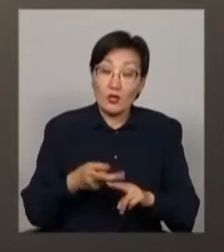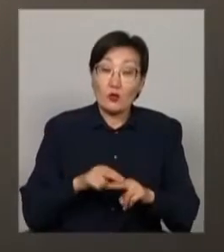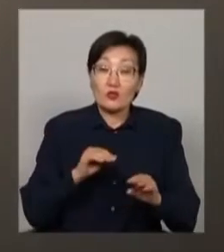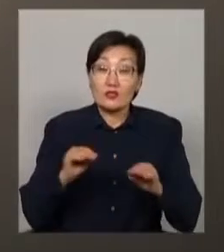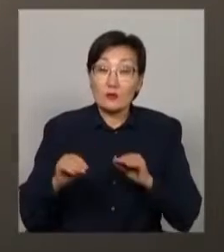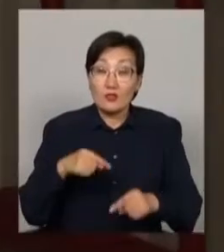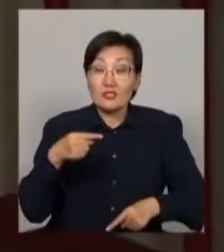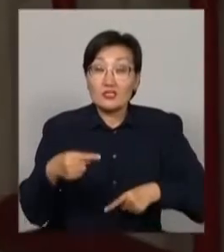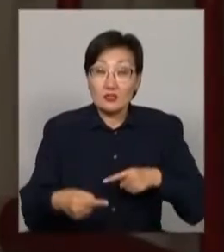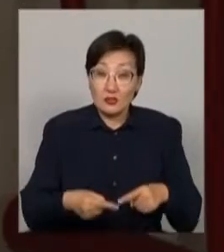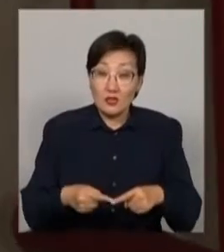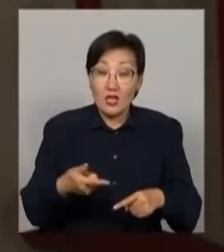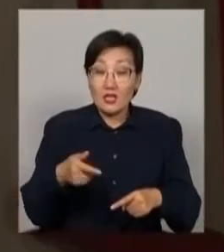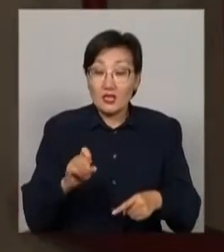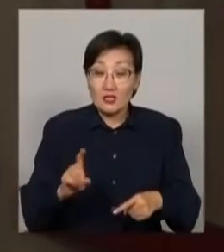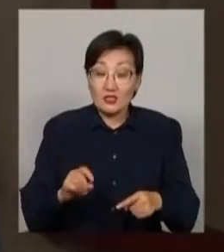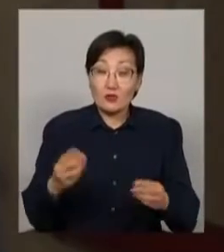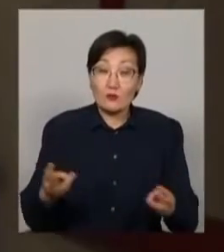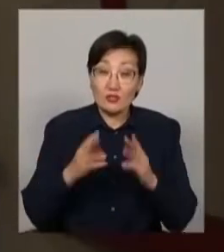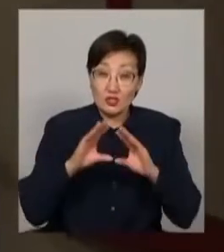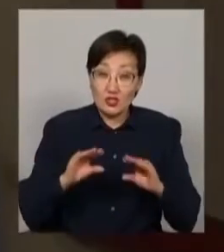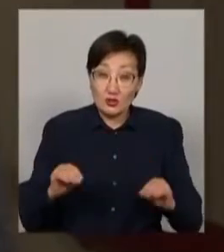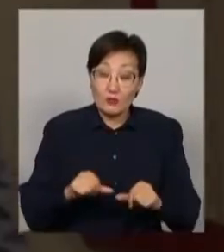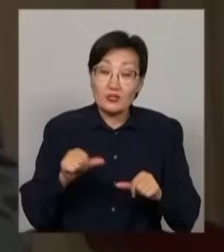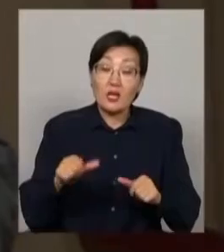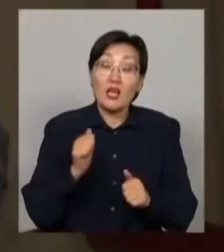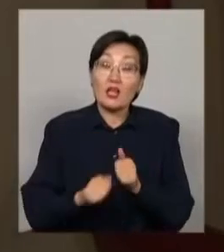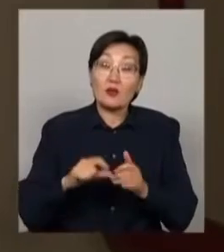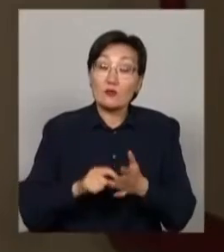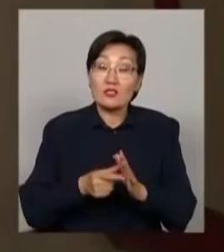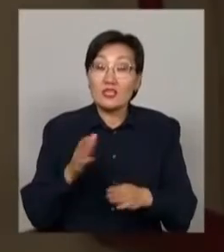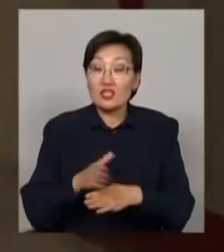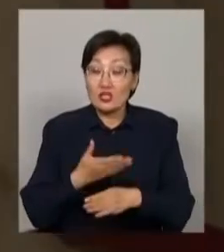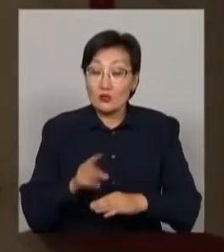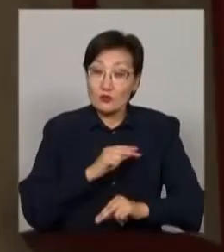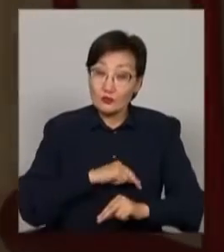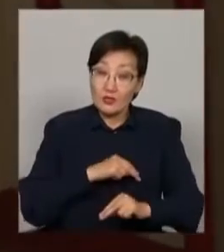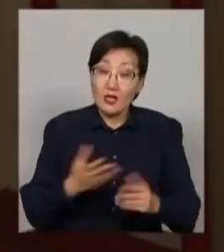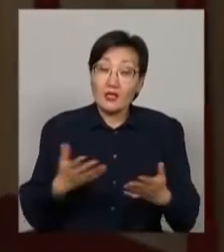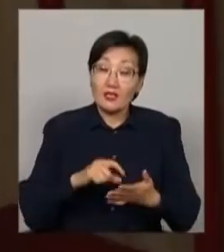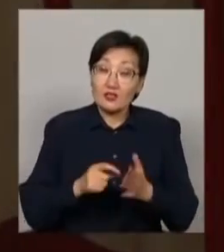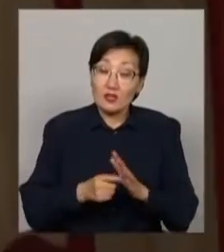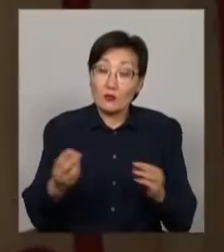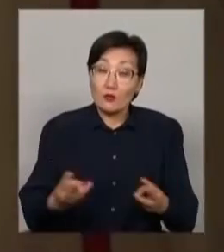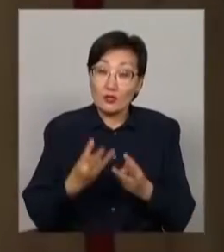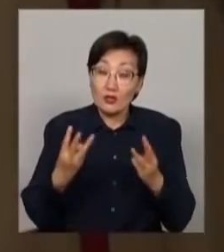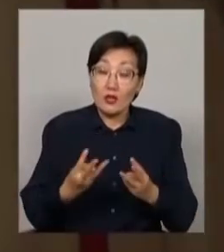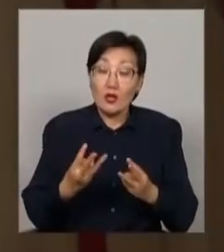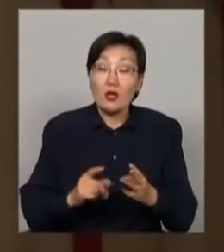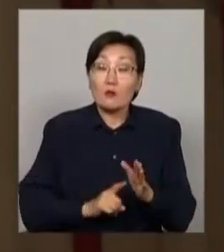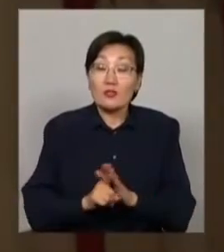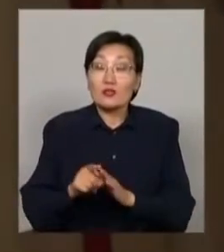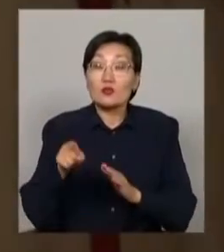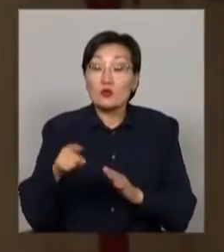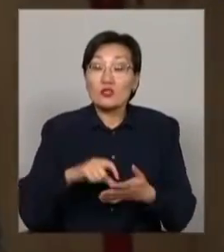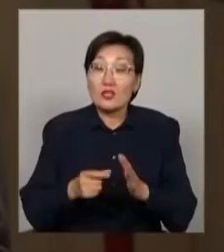кейін бұл біздің газ өрт сөндіру ерекшелігі, әр залдар жеке-жеке жұмыс жасайды. Яғни қай залда өрт бар, тек сол залдың ғана өрт сөндіру